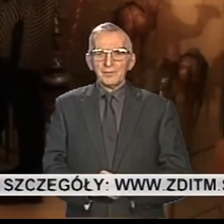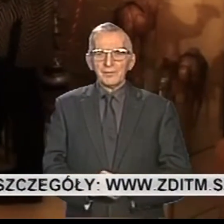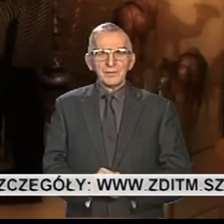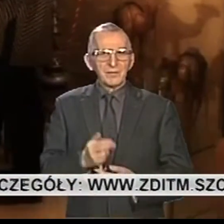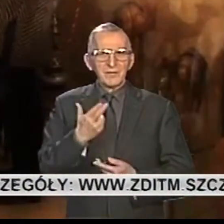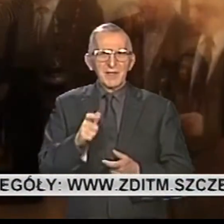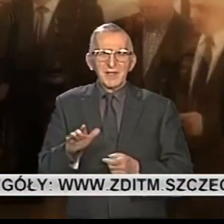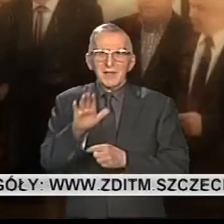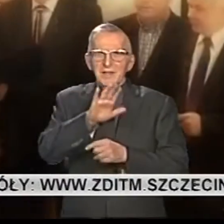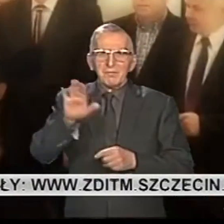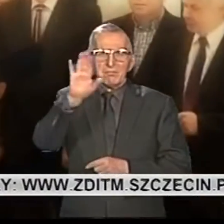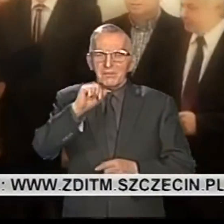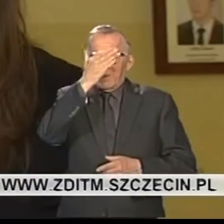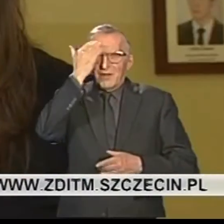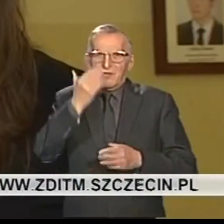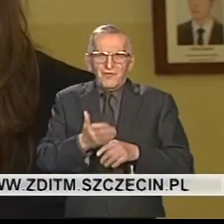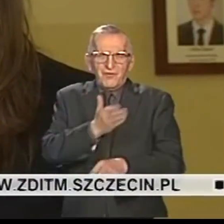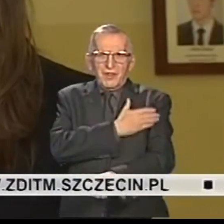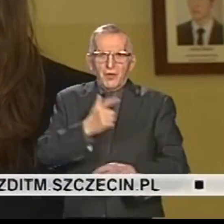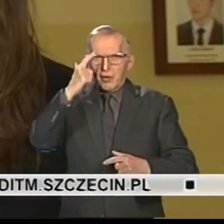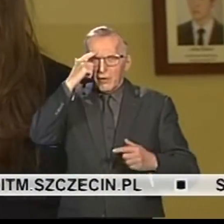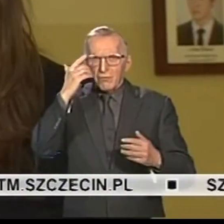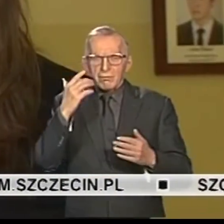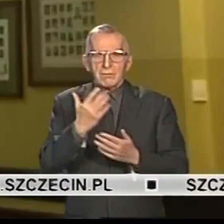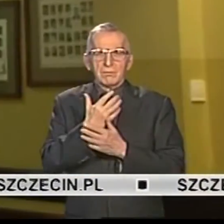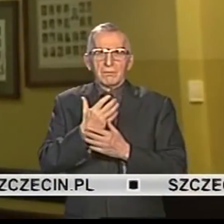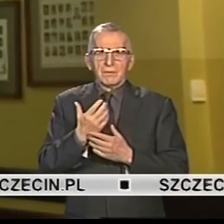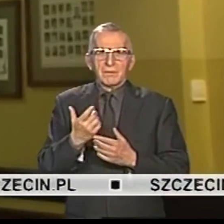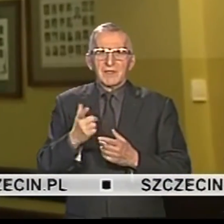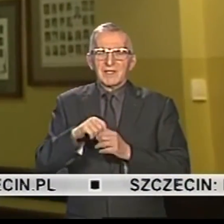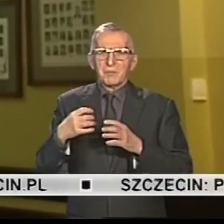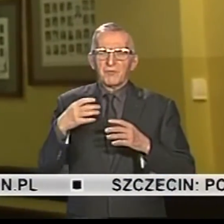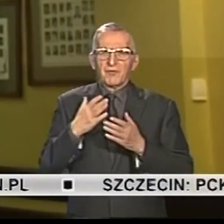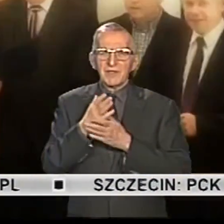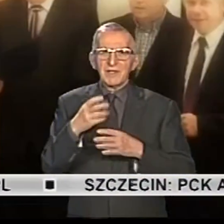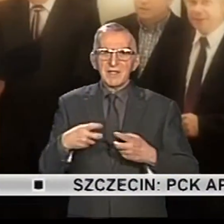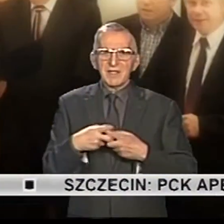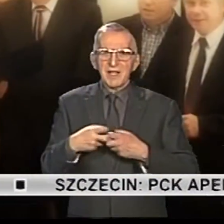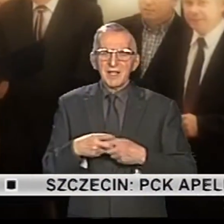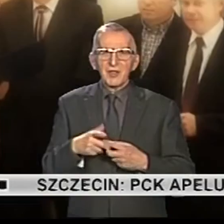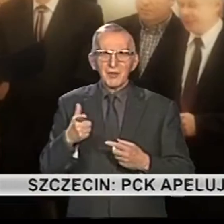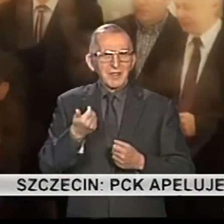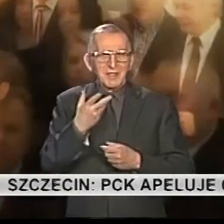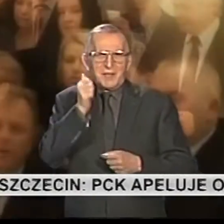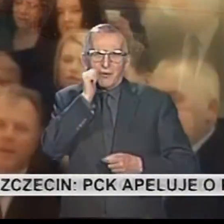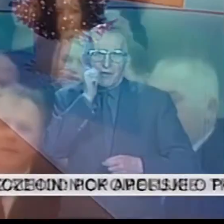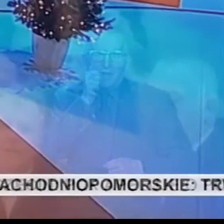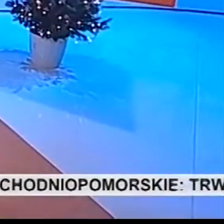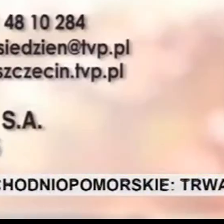Nikt wcześniej o tym nie wiedział. Dowiedzieliśmy się praktycznie z internetu. Niezwykły gest, bo to jest jednak niecodzienność.